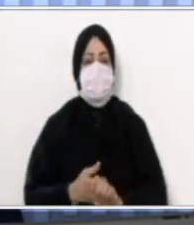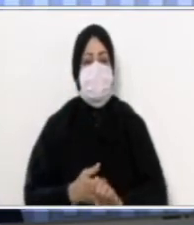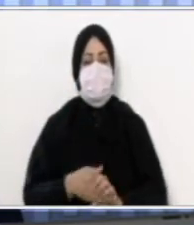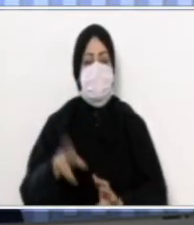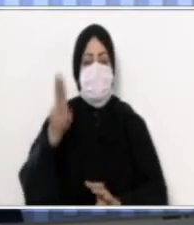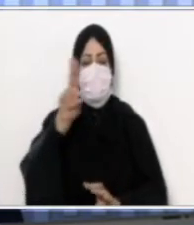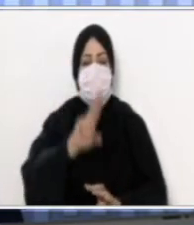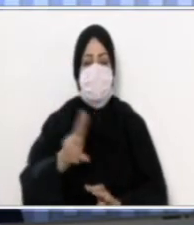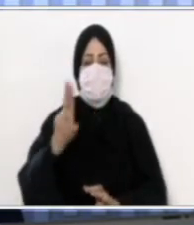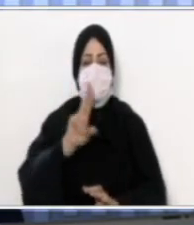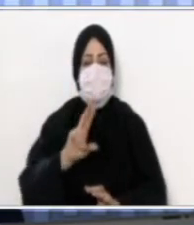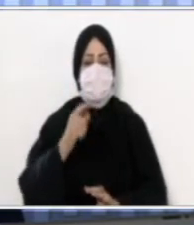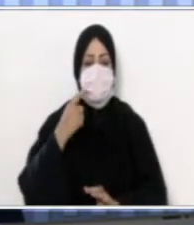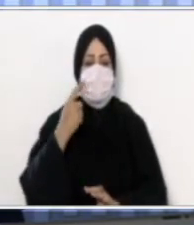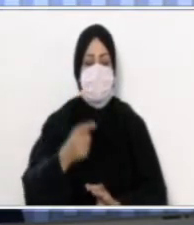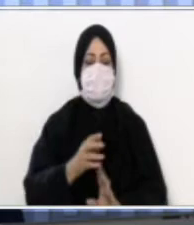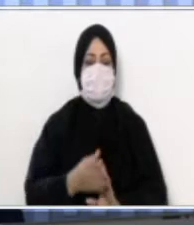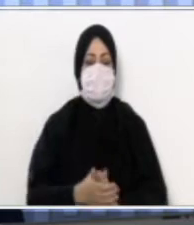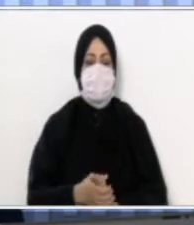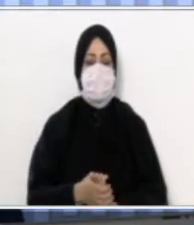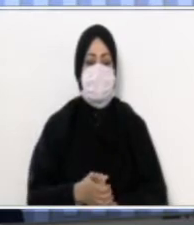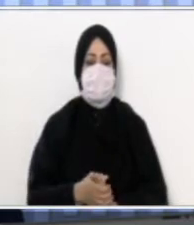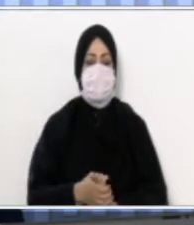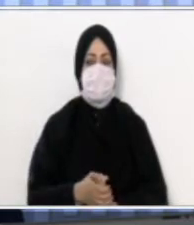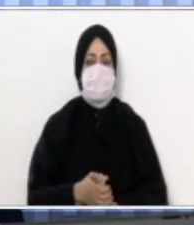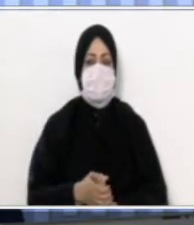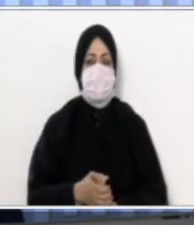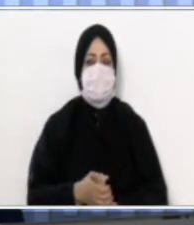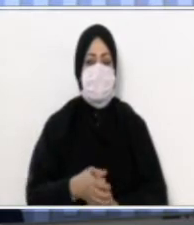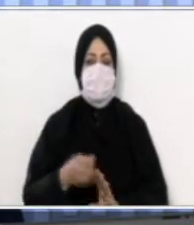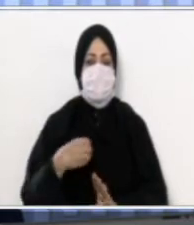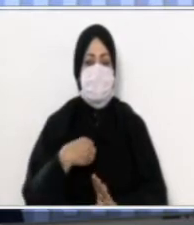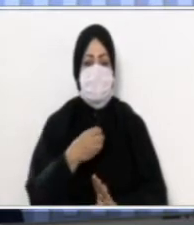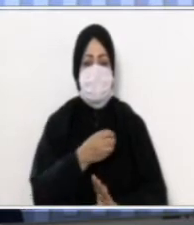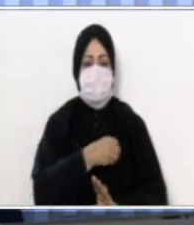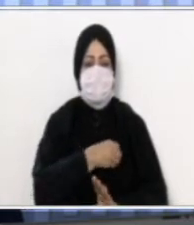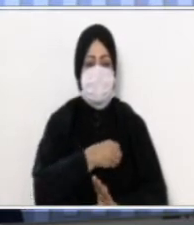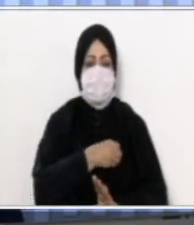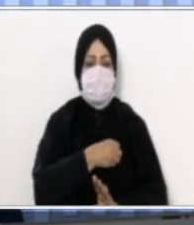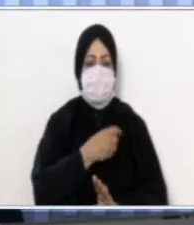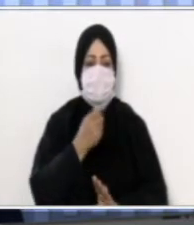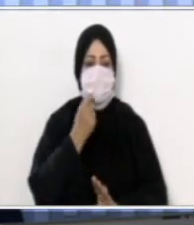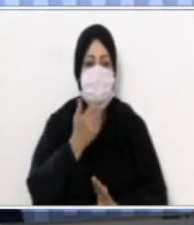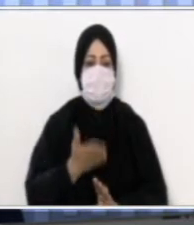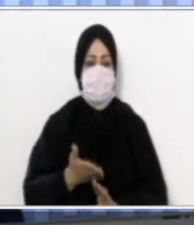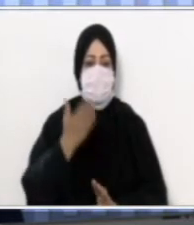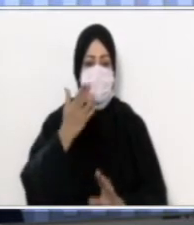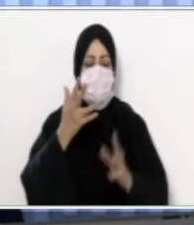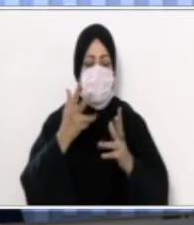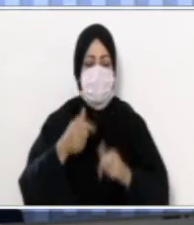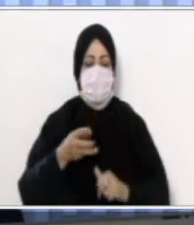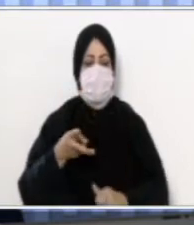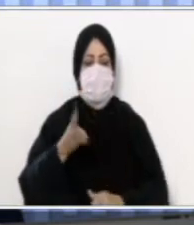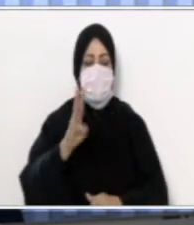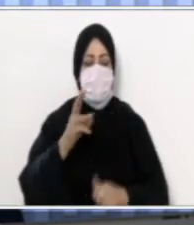وسمعت الدكتور مرة في التلفزيون قال اللي عنده تراكم متاع 13 يفطر. أنا التراكم